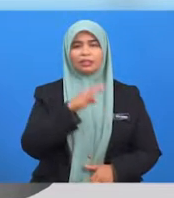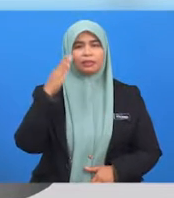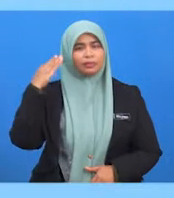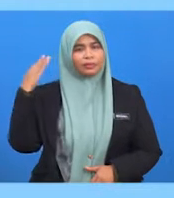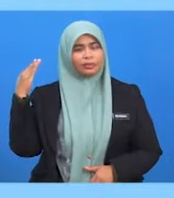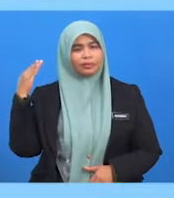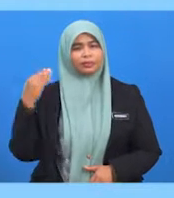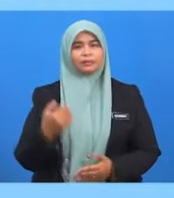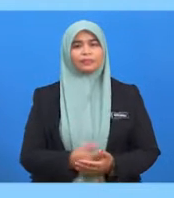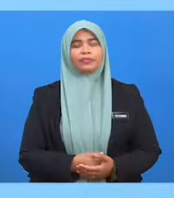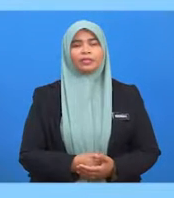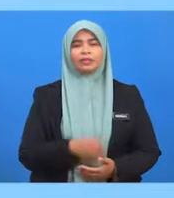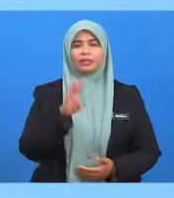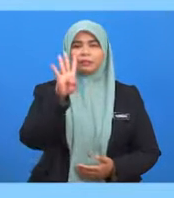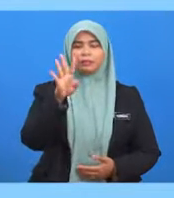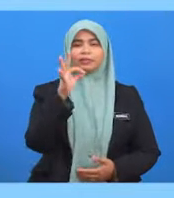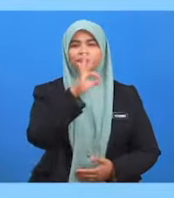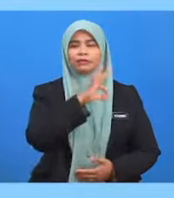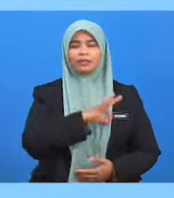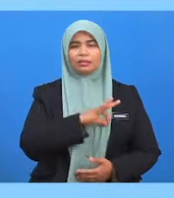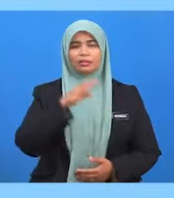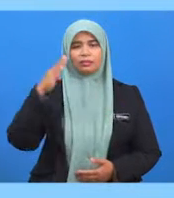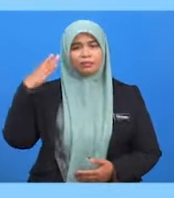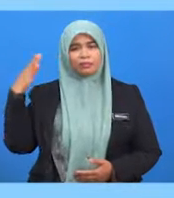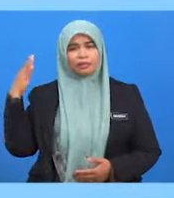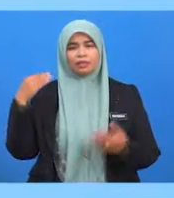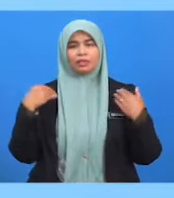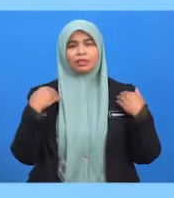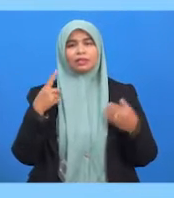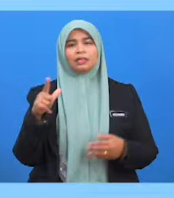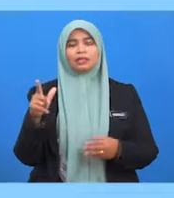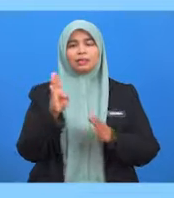bunyi. Empat faedah bunyi adalah